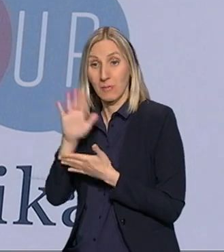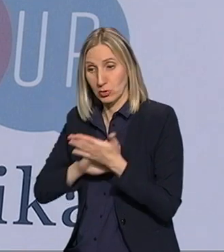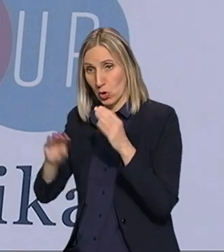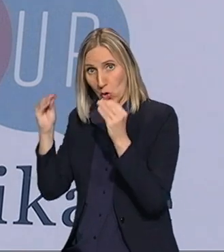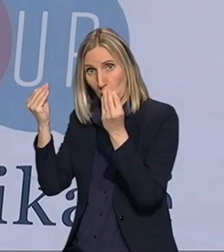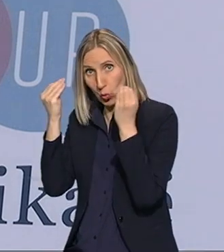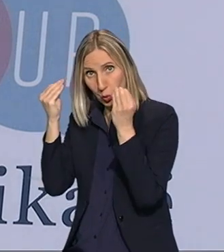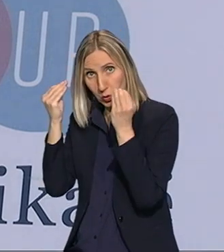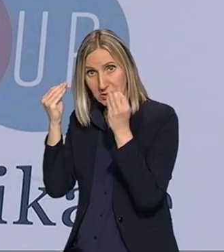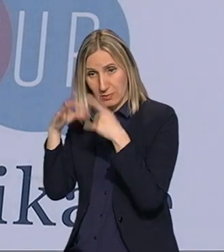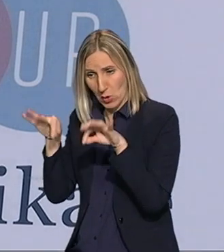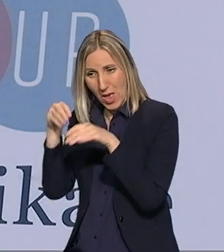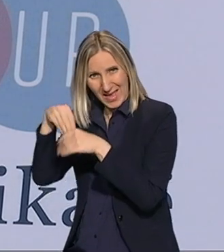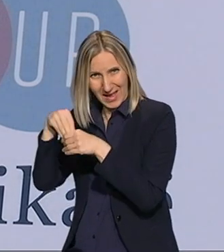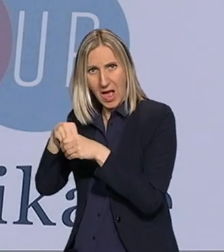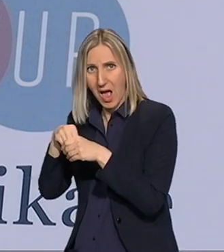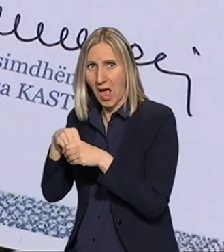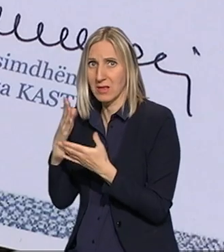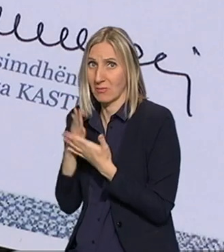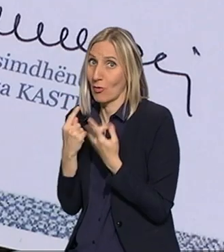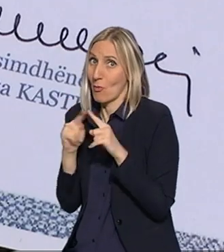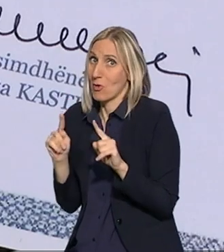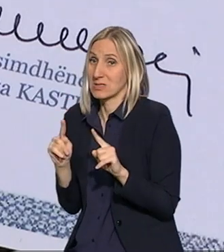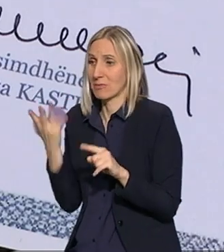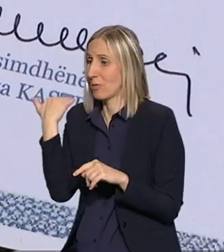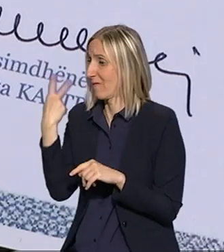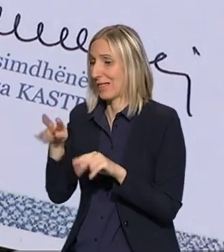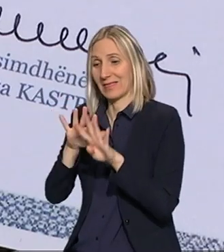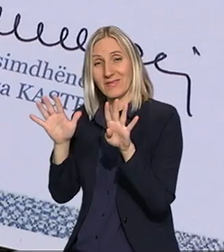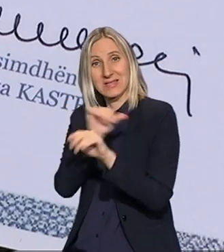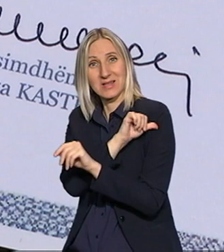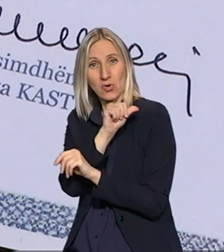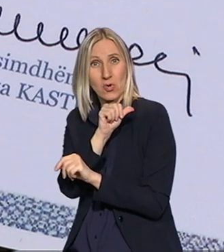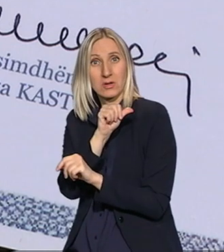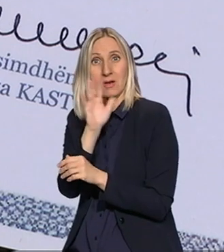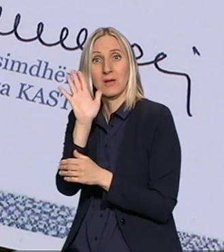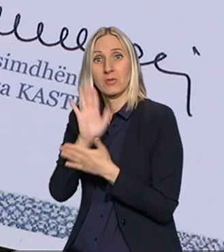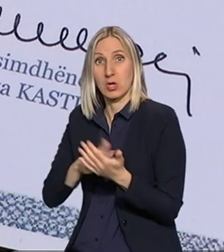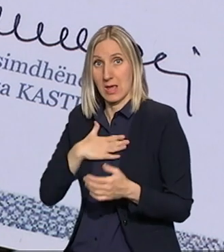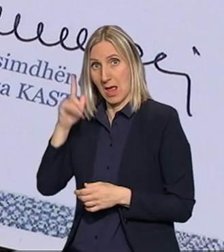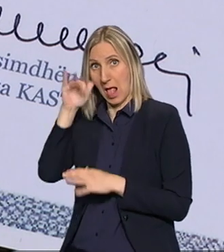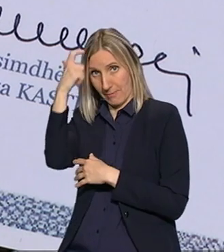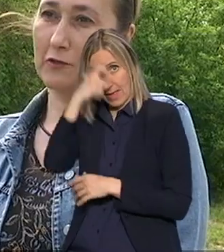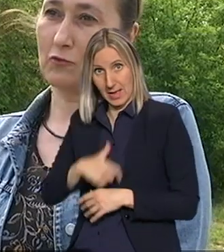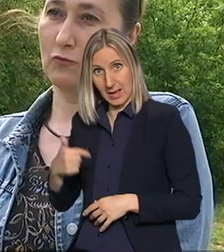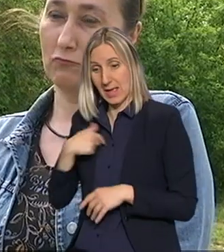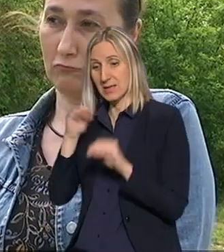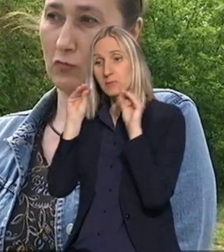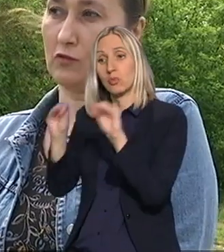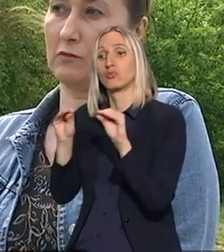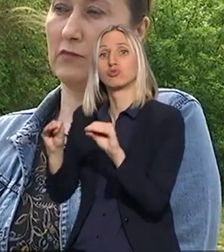ovim projektom, verujte mi. To je bilo 2019. godine. Ja kao Albanka učila